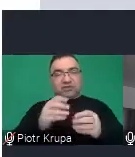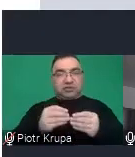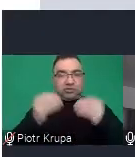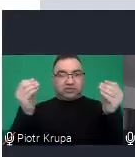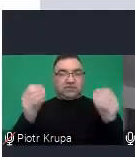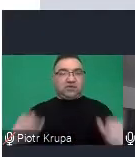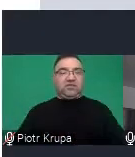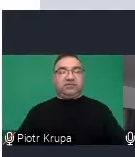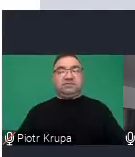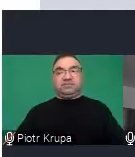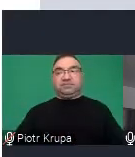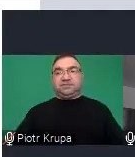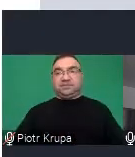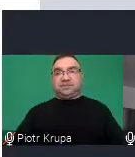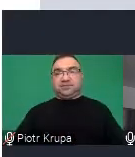badawczo-rozwojowy.